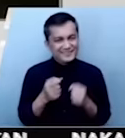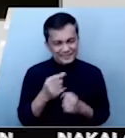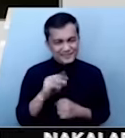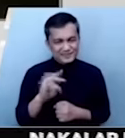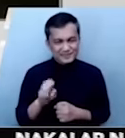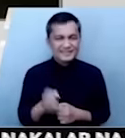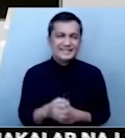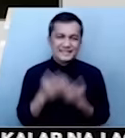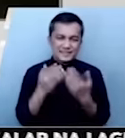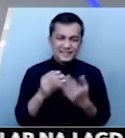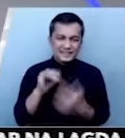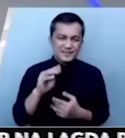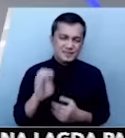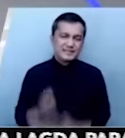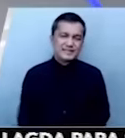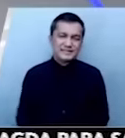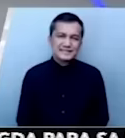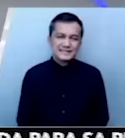sa iyo, Jamie Santos.